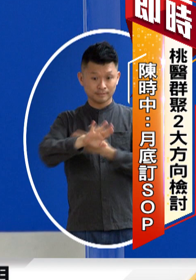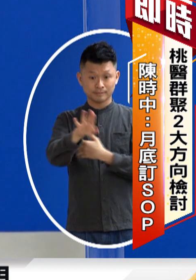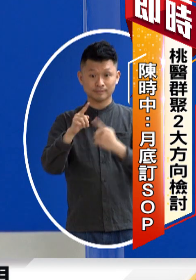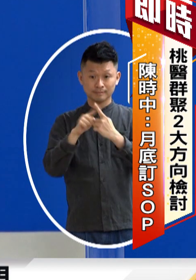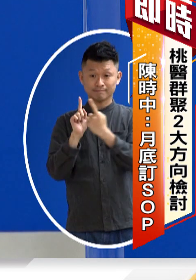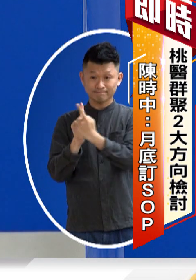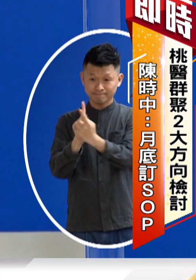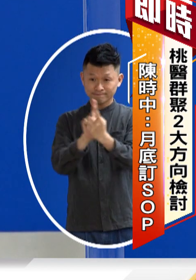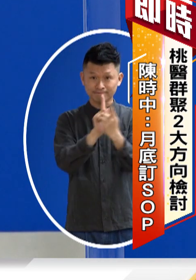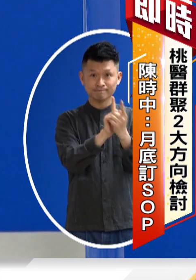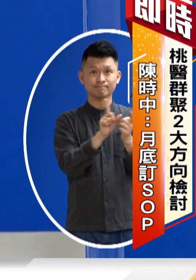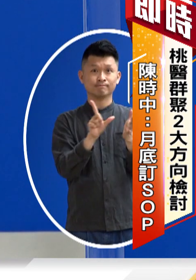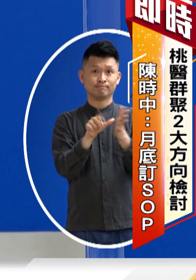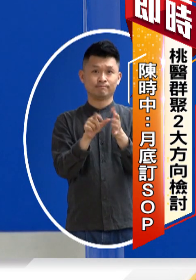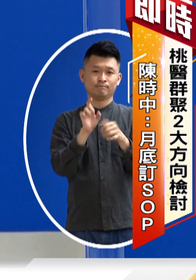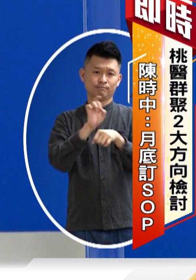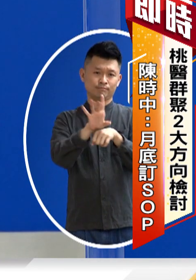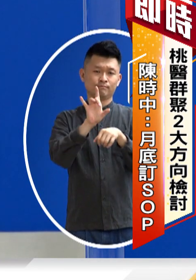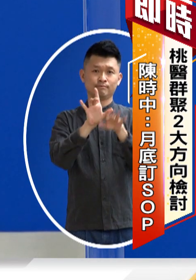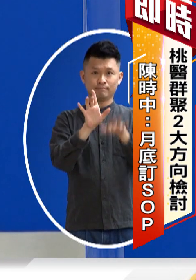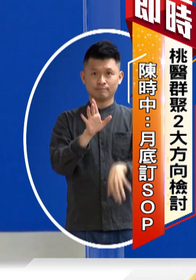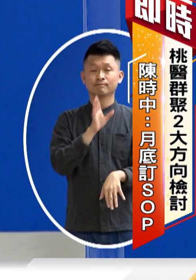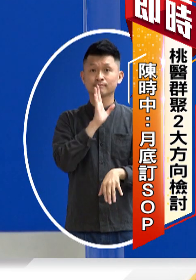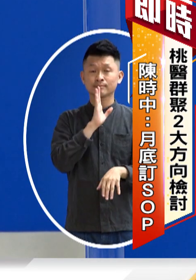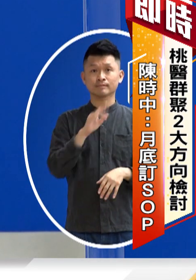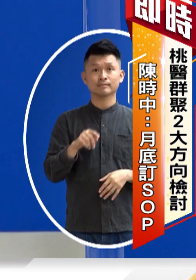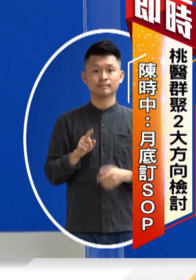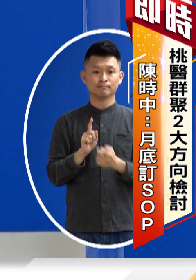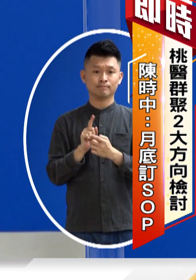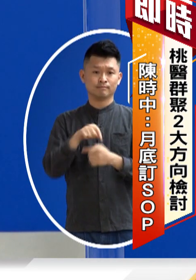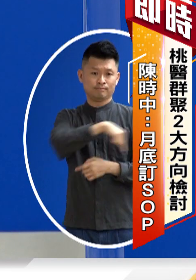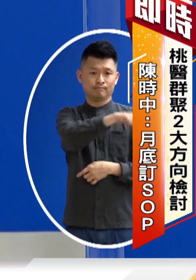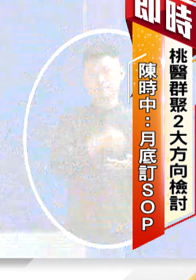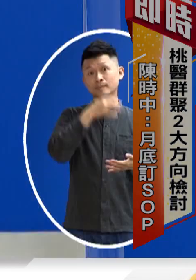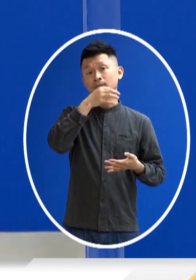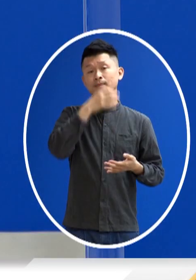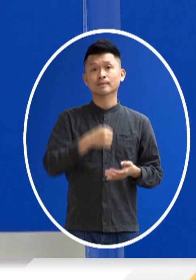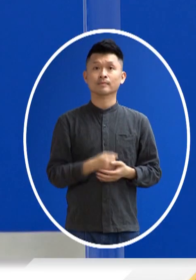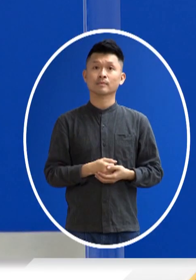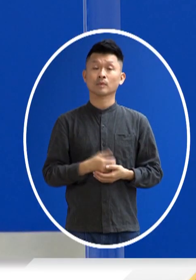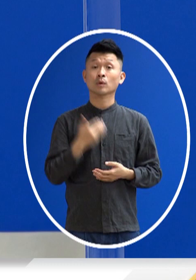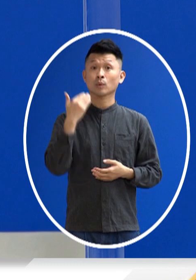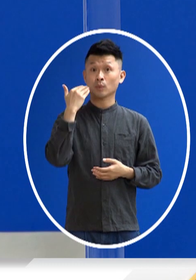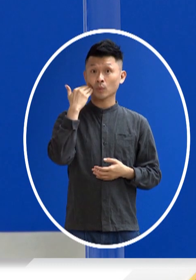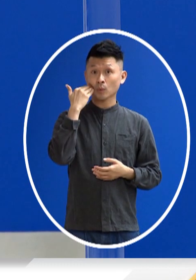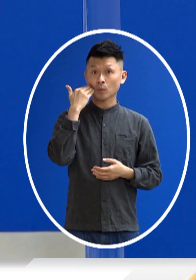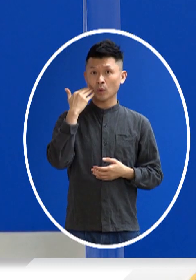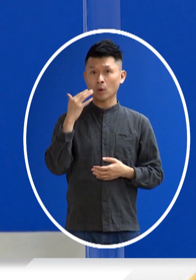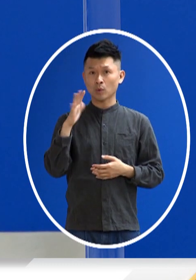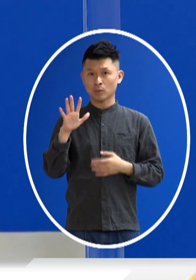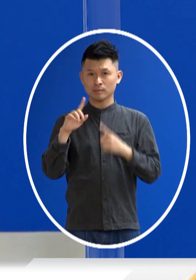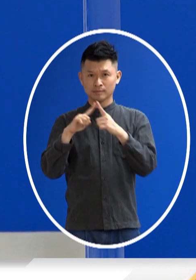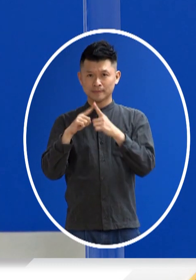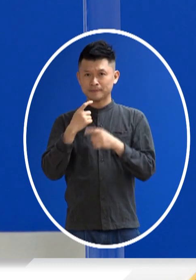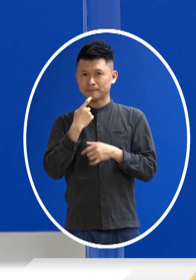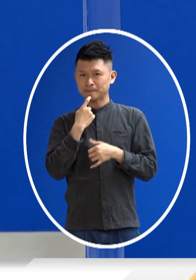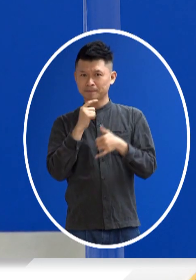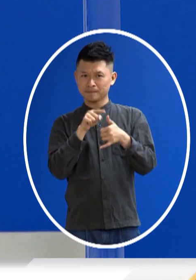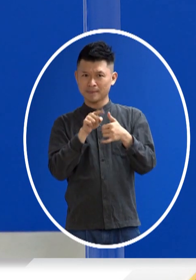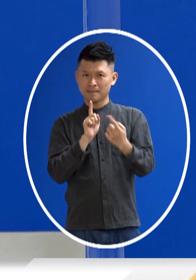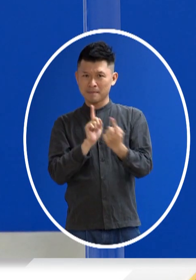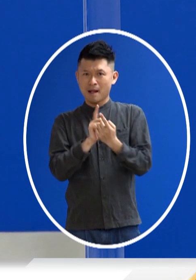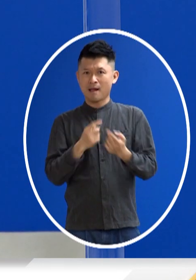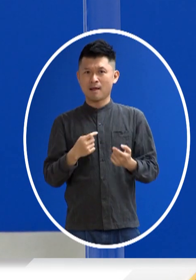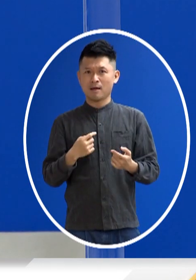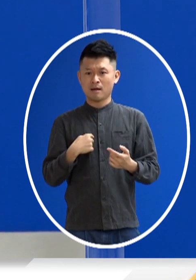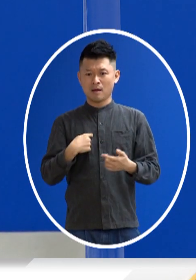触时间就没有都不会超过15分钟，所以这些人就是自我健康管理啦。如果有人还是觉得他没有被框到，那